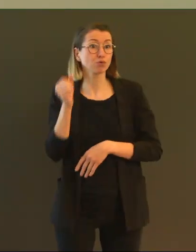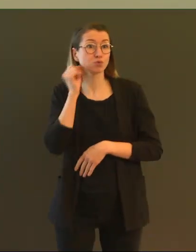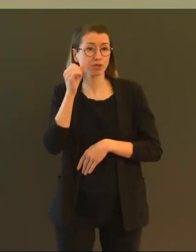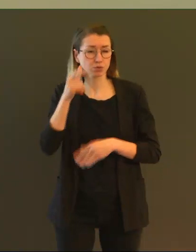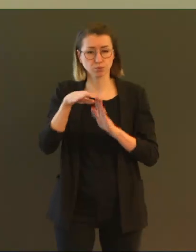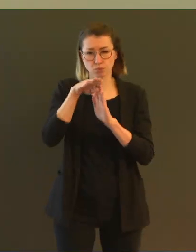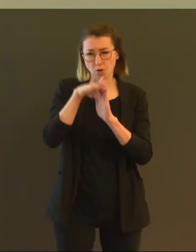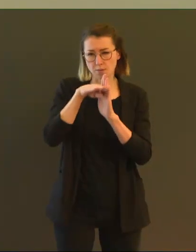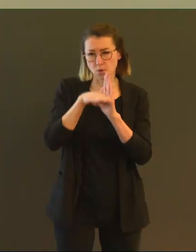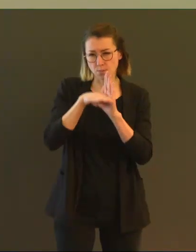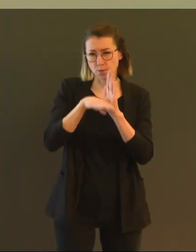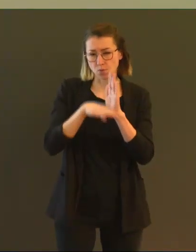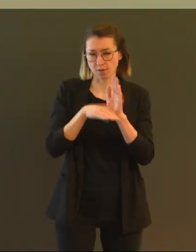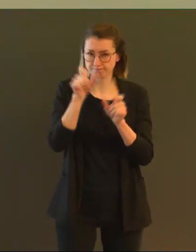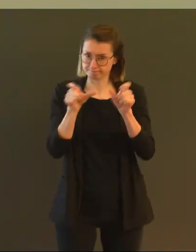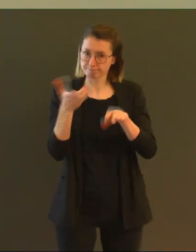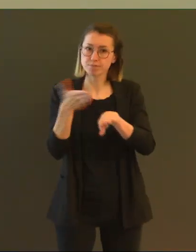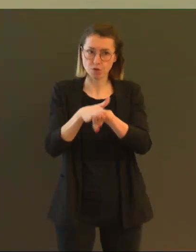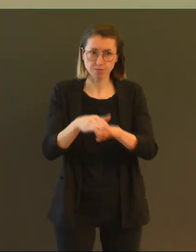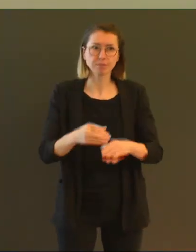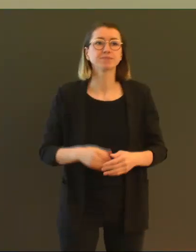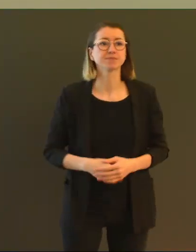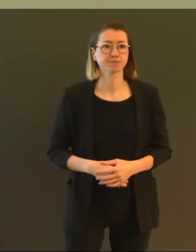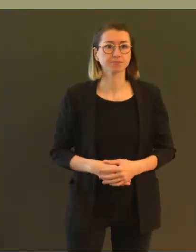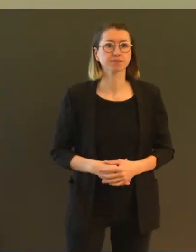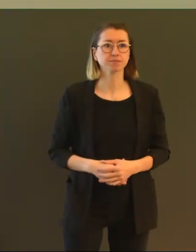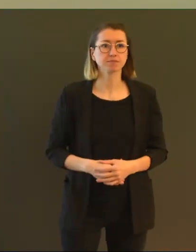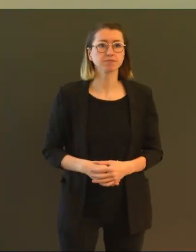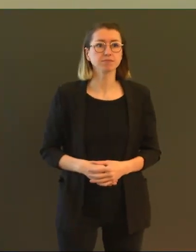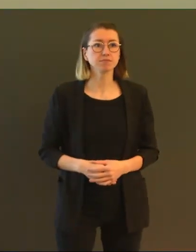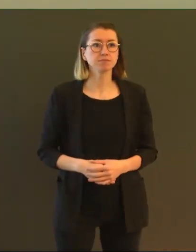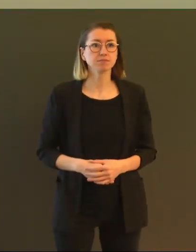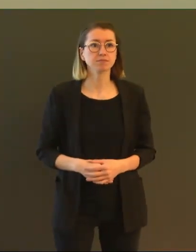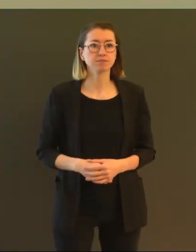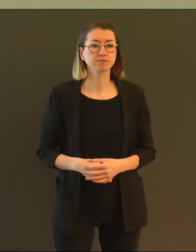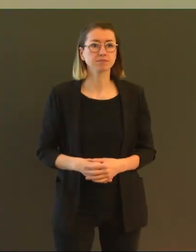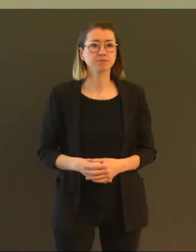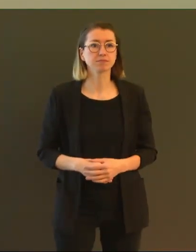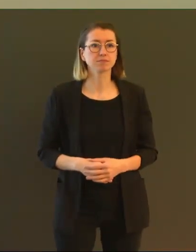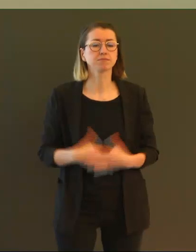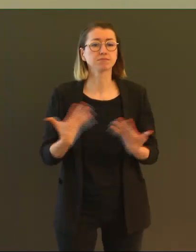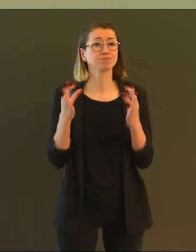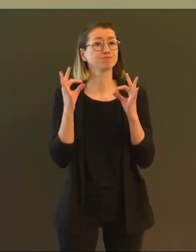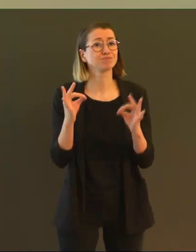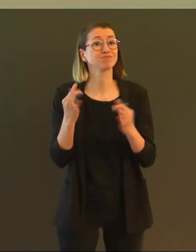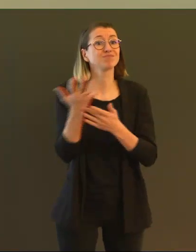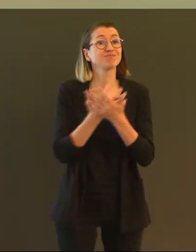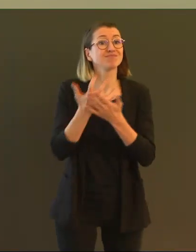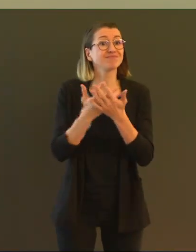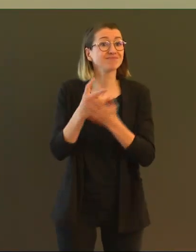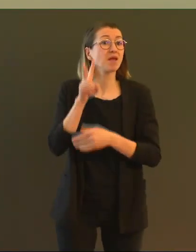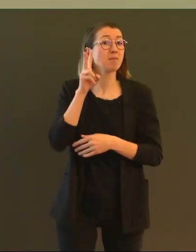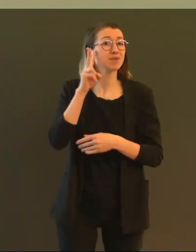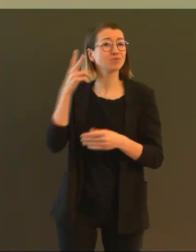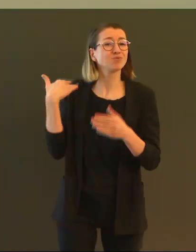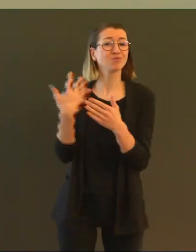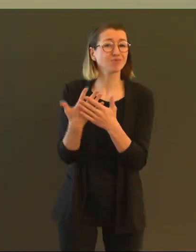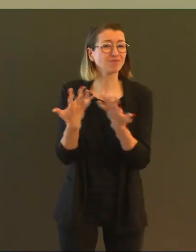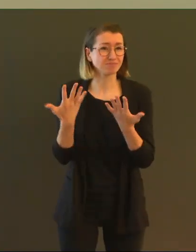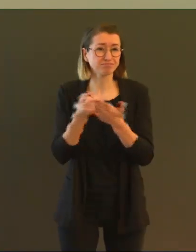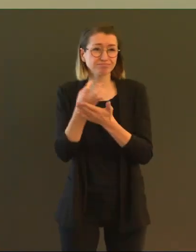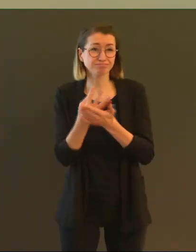Alors, comme on vient de terminer cet exposé des chiffres, je dirais, classiques par les décès, nous savons tous que nous avons dû déplorer